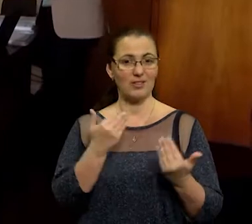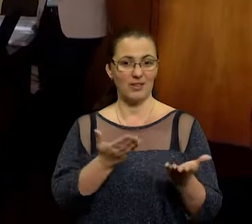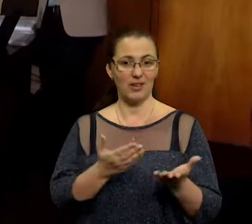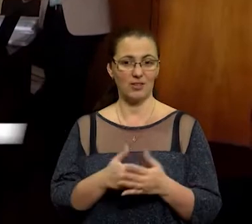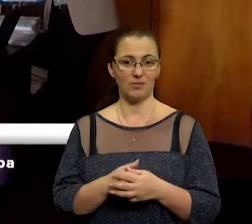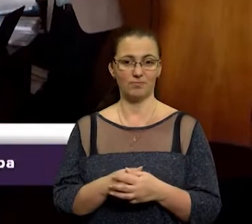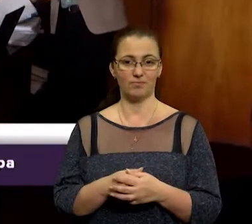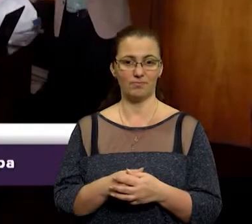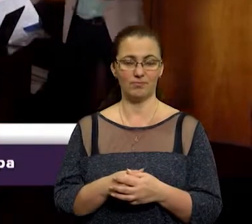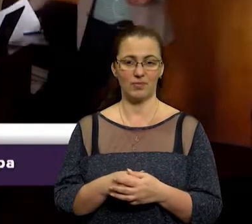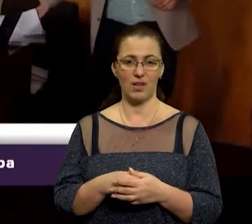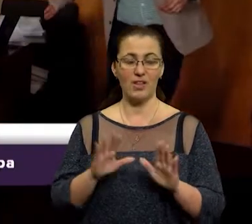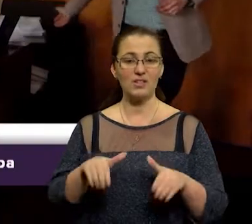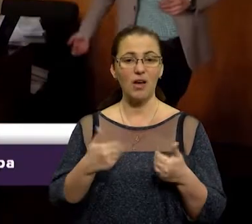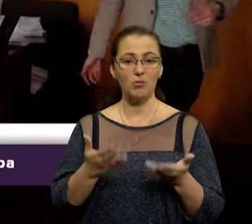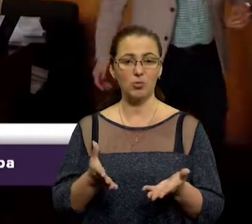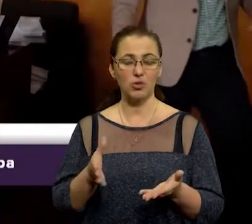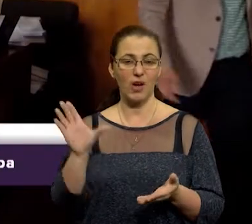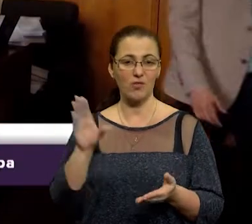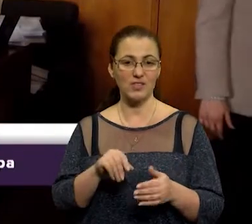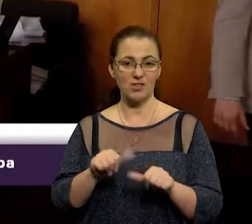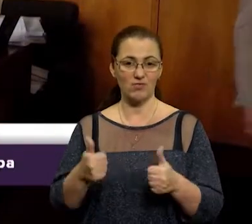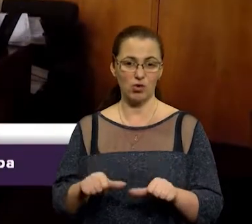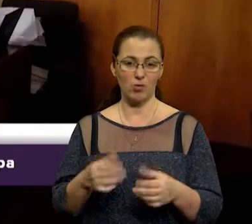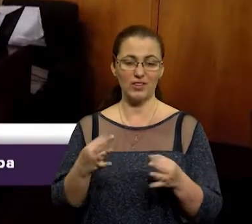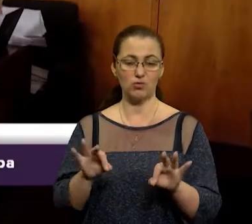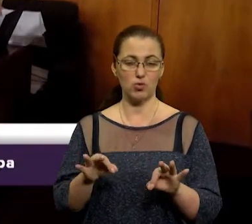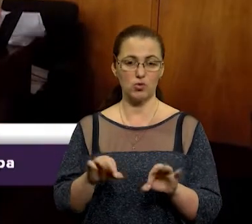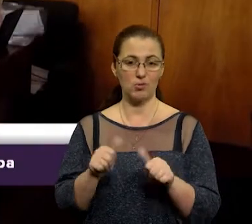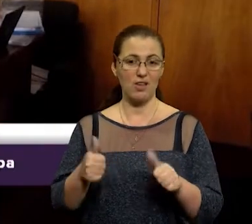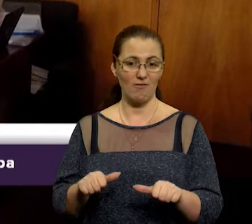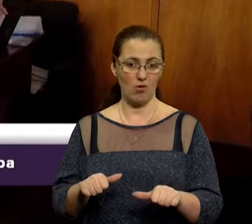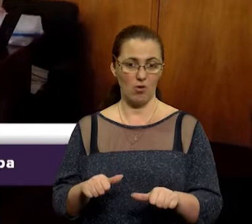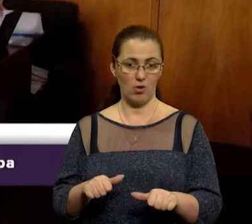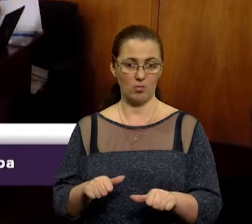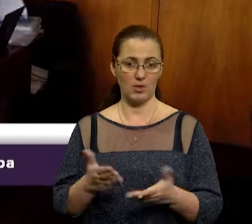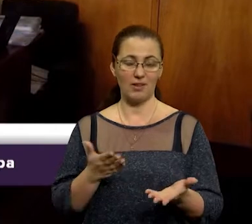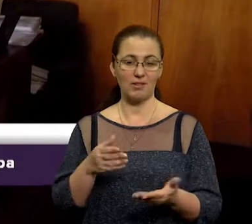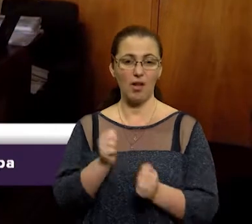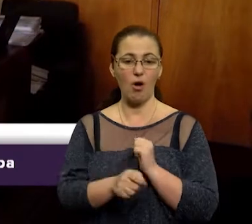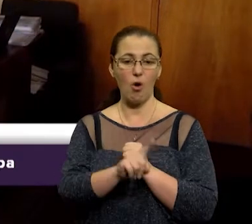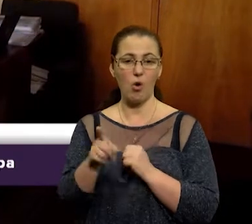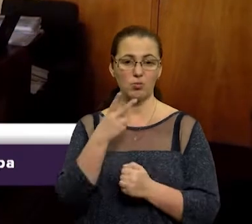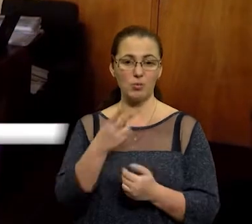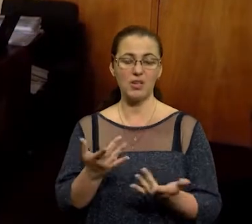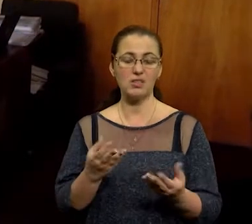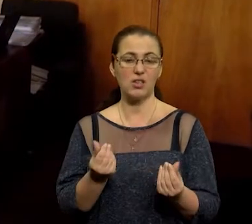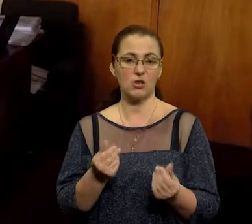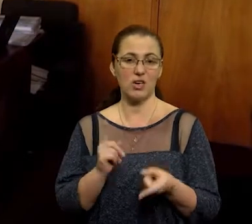Девід запропонував усе сформувати в доступній формі, де кожен побачить, скільки ж грошей